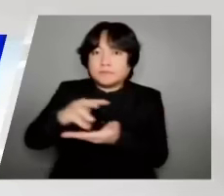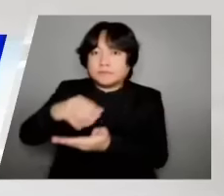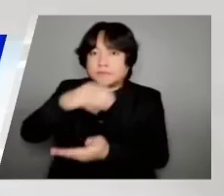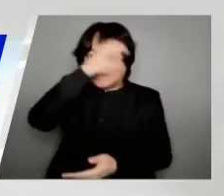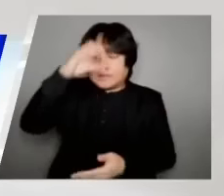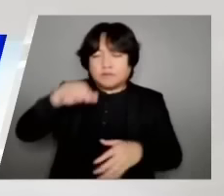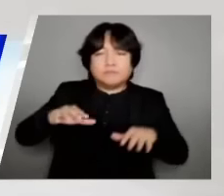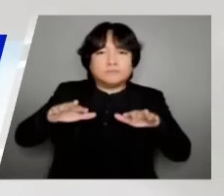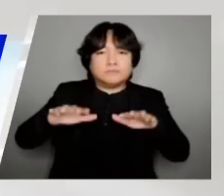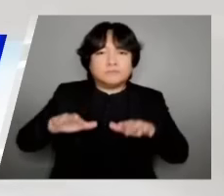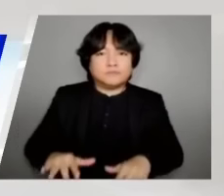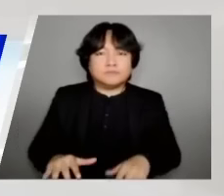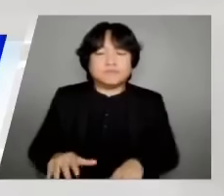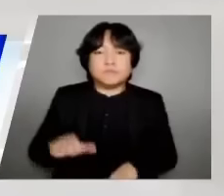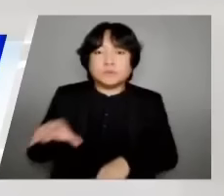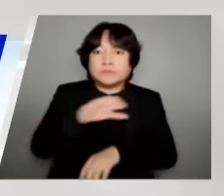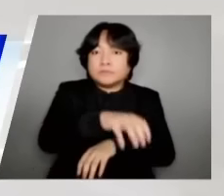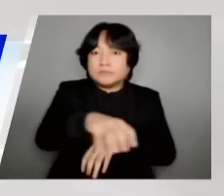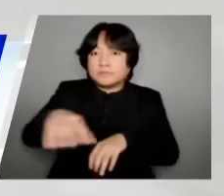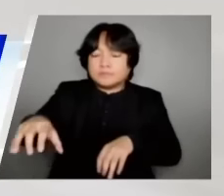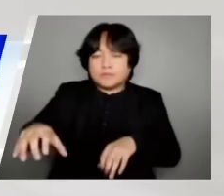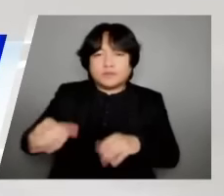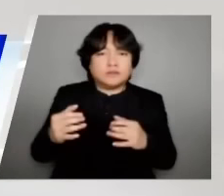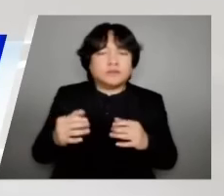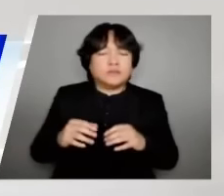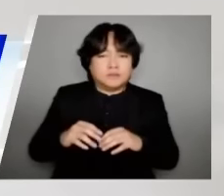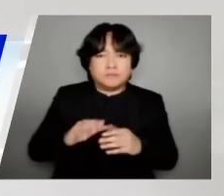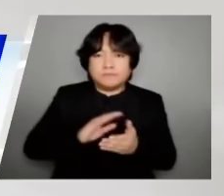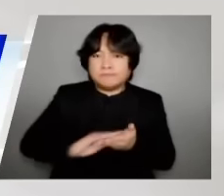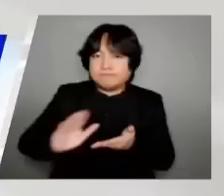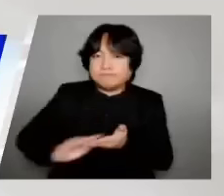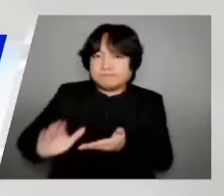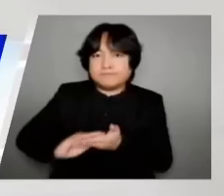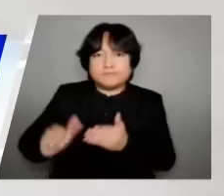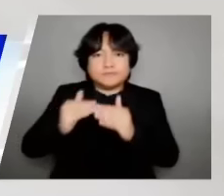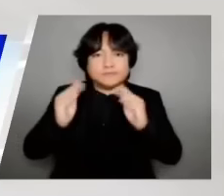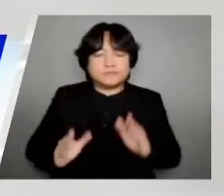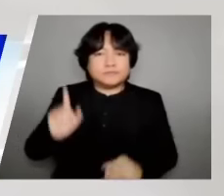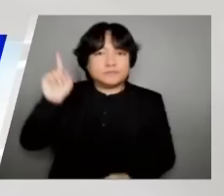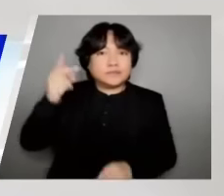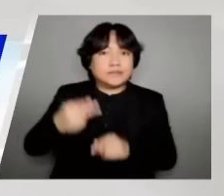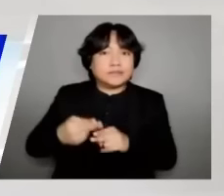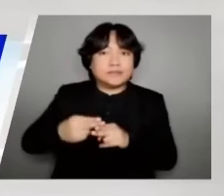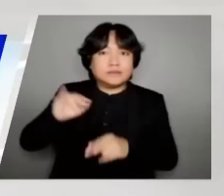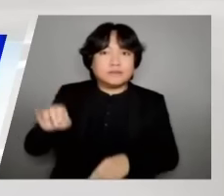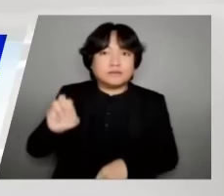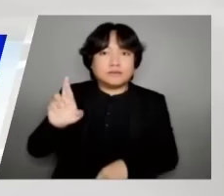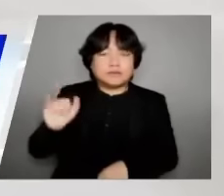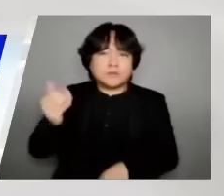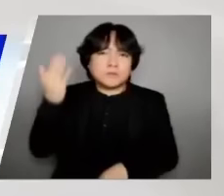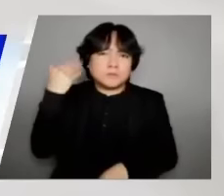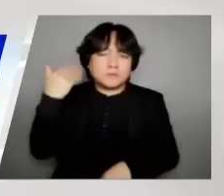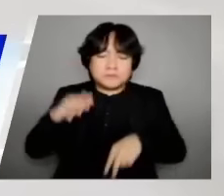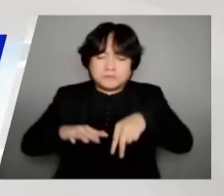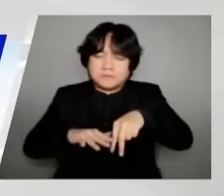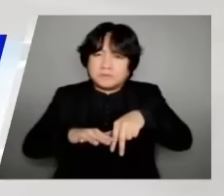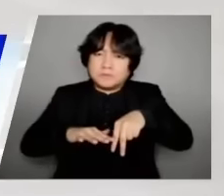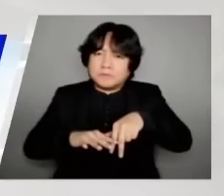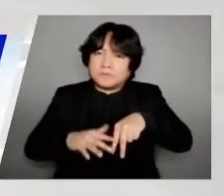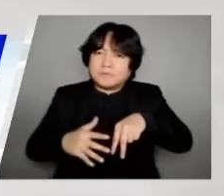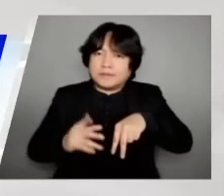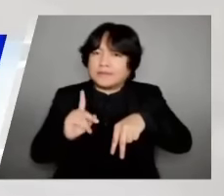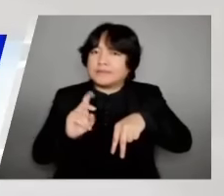residente, abala na sa paglilinis ng bahay. Kwento ni Mang Jerry, hanggang tuhod lang daw ang baha na kanilang nararanasan nang una silang